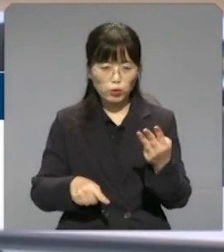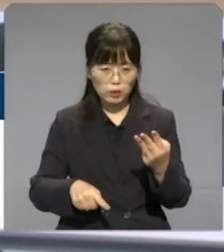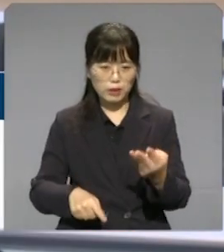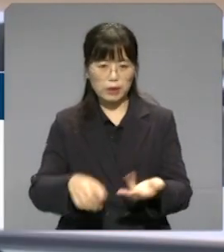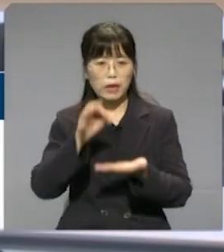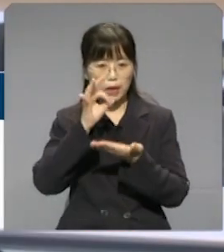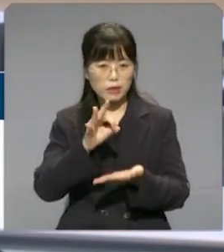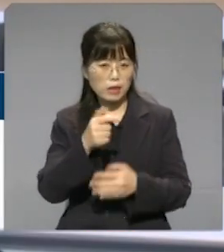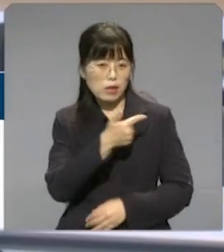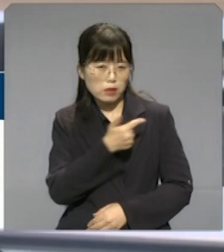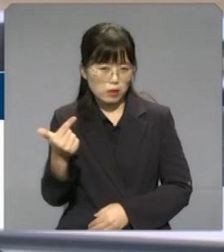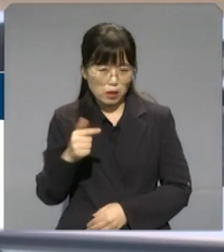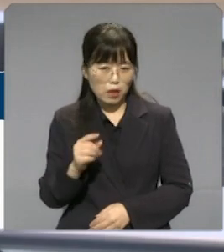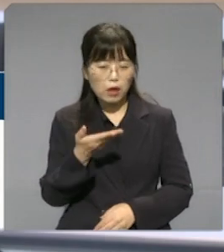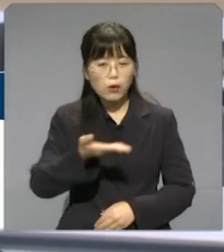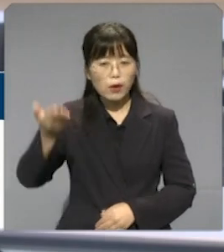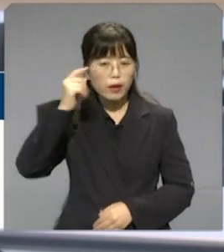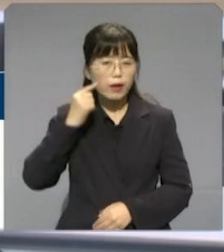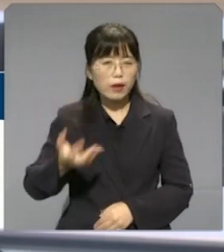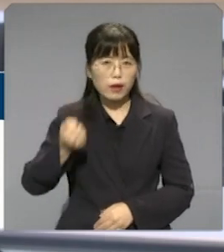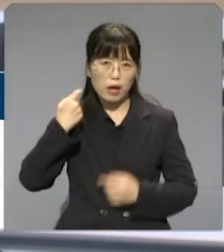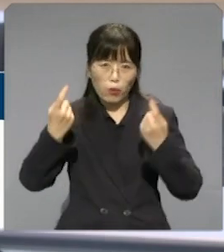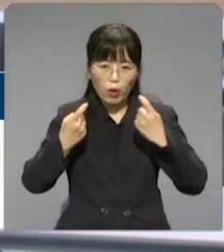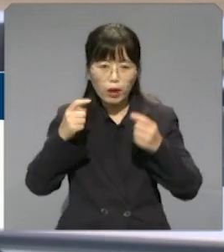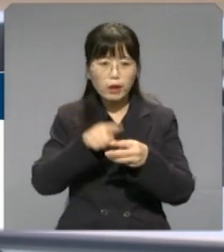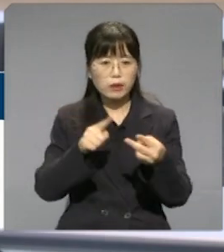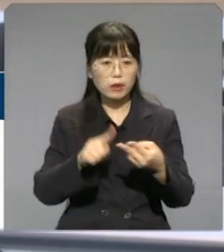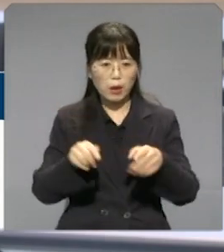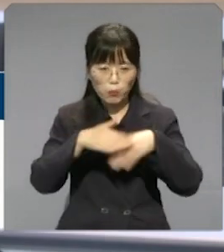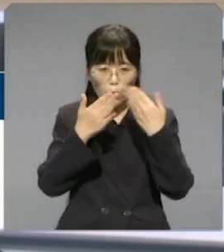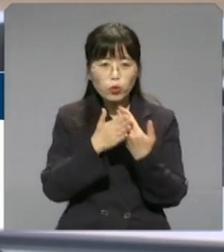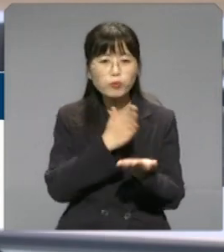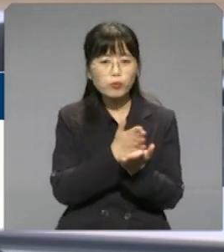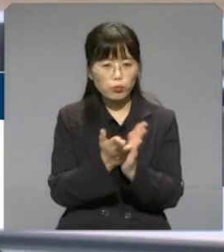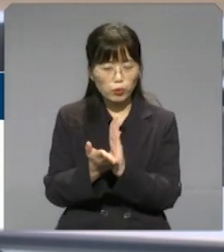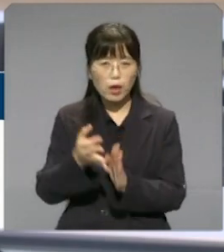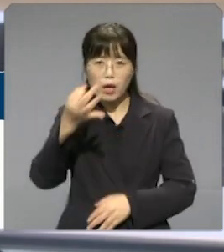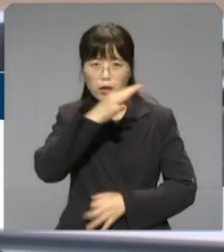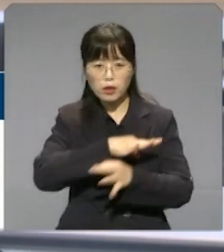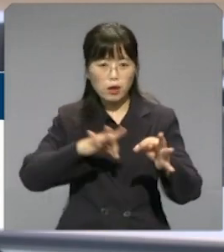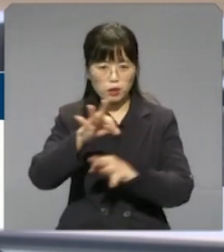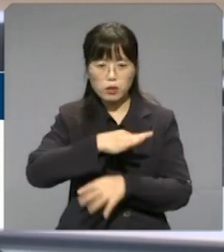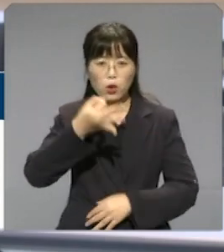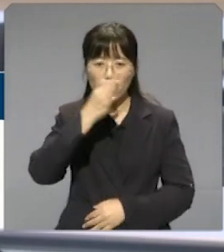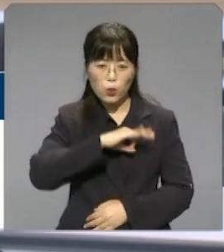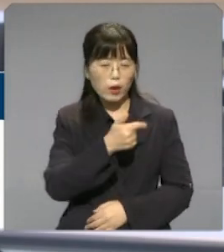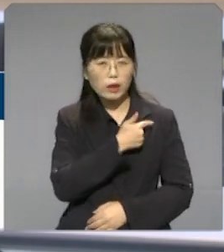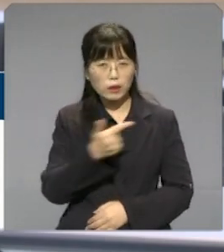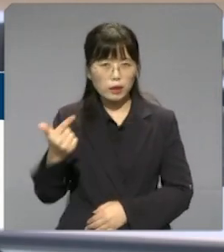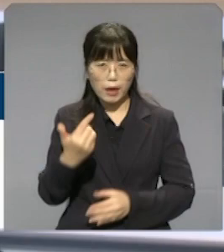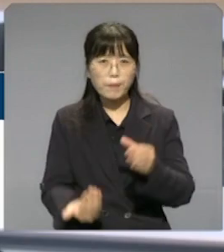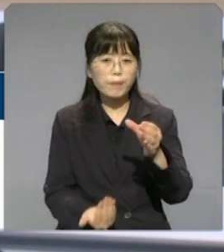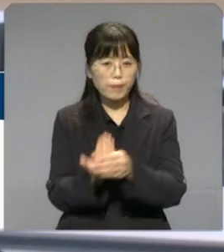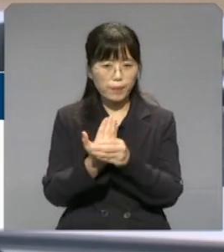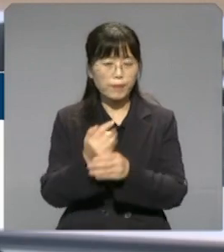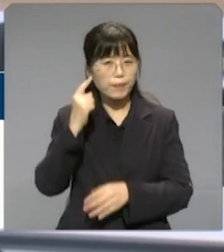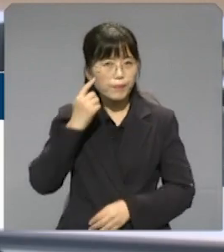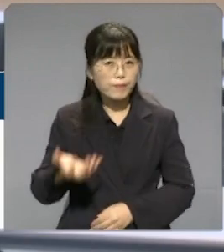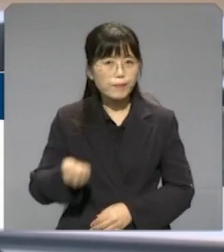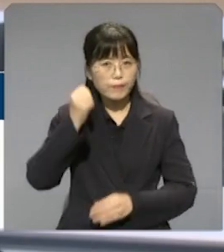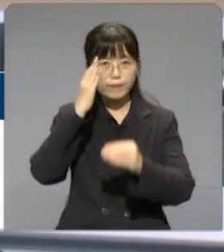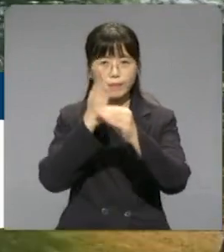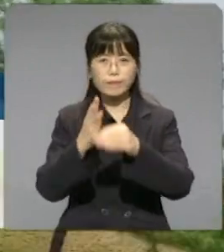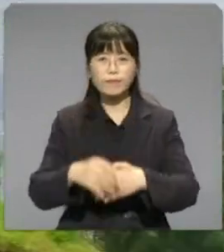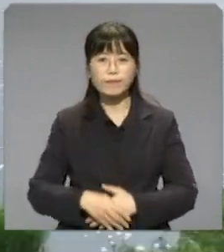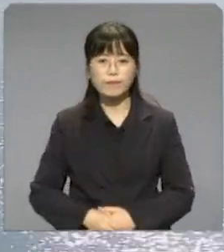것이라 생각합니다. 관광이라든가 모든 분야에서 경제적 효과가 굉장히 크게 유발될 거라 그런